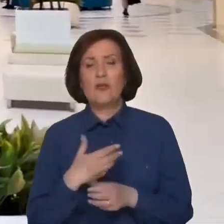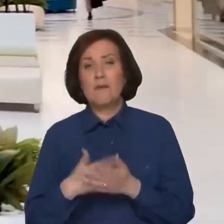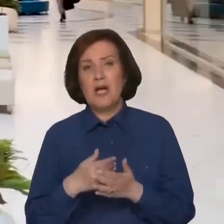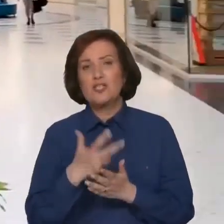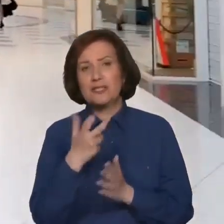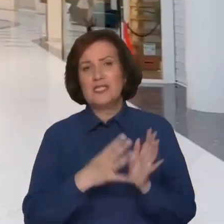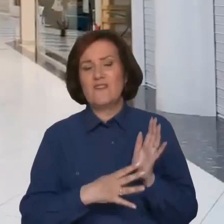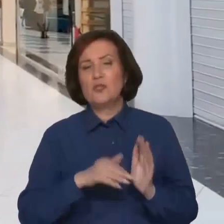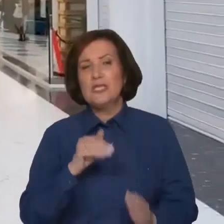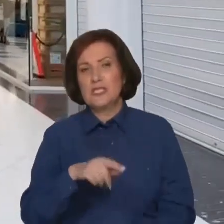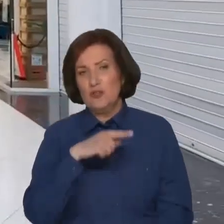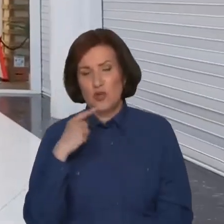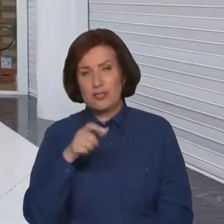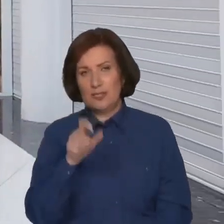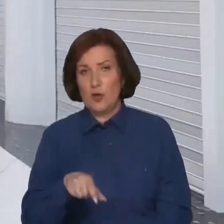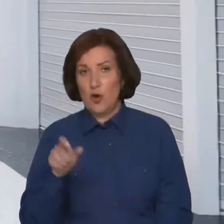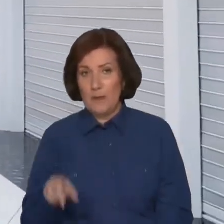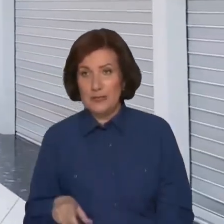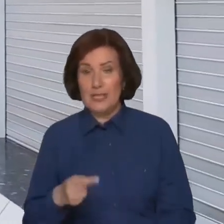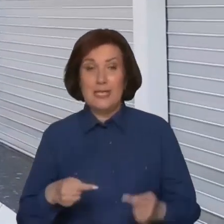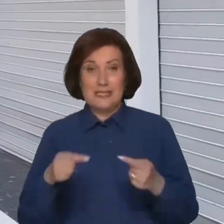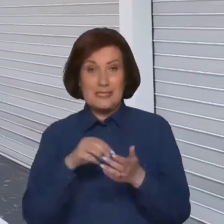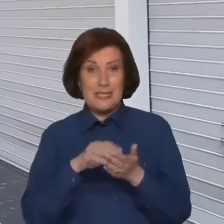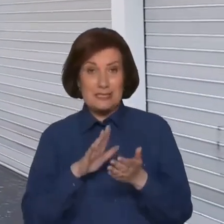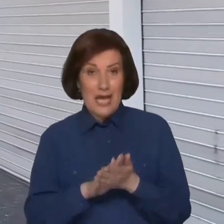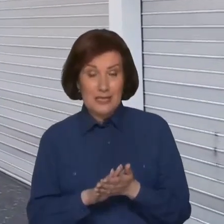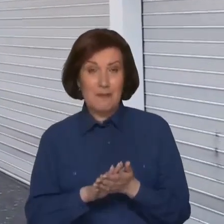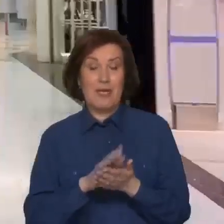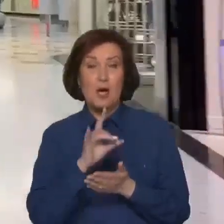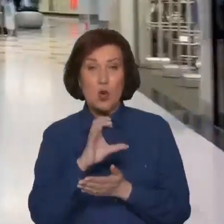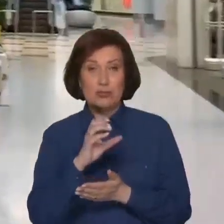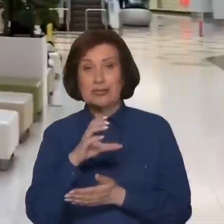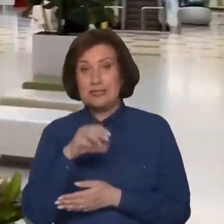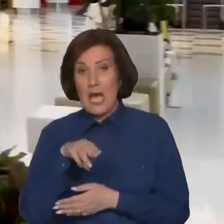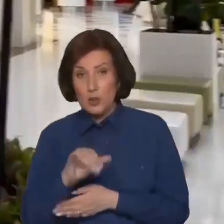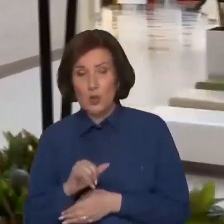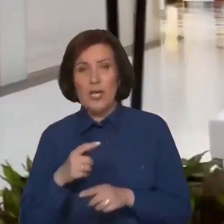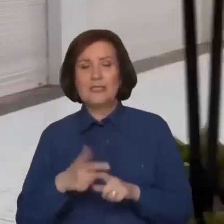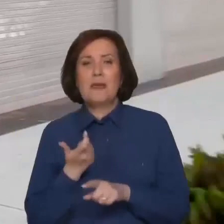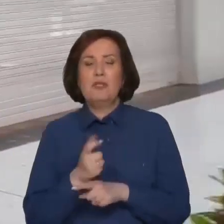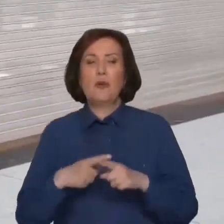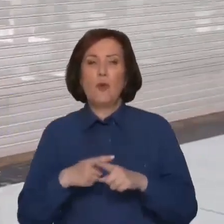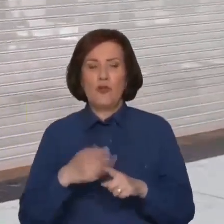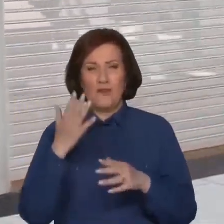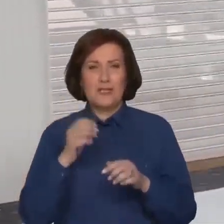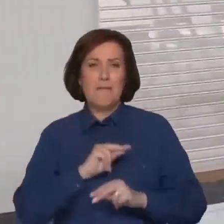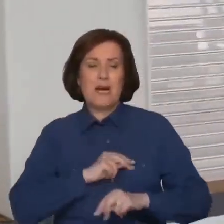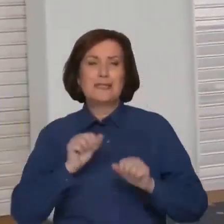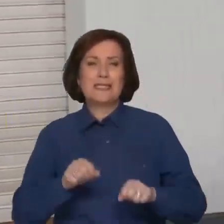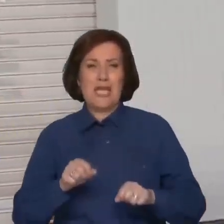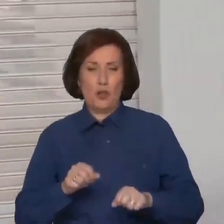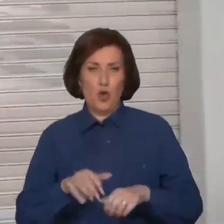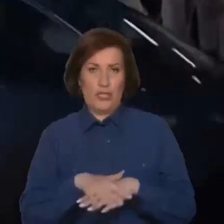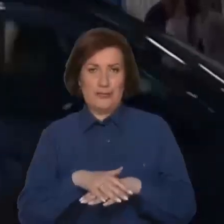майже 390 тисяч російських громадян. Згідно з даними Росстату, це більше ніж 0,5% від усього працездатного населення країни. Пішов